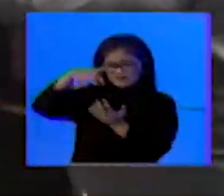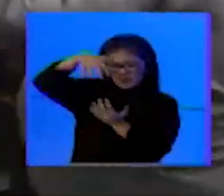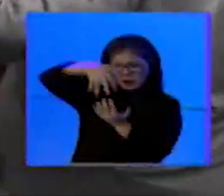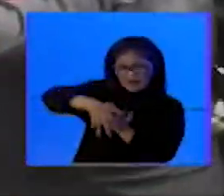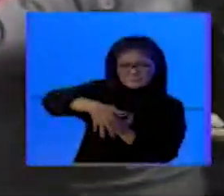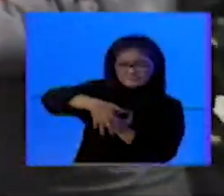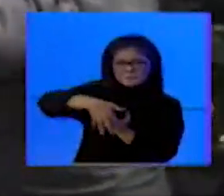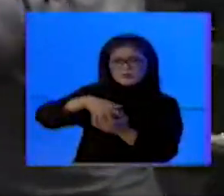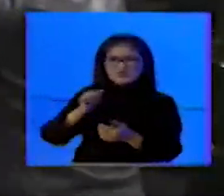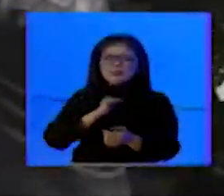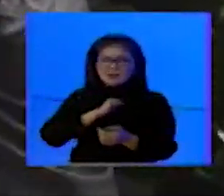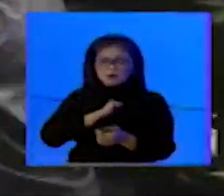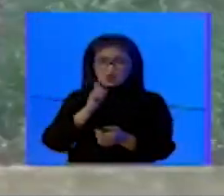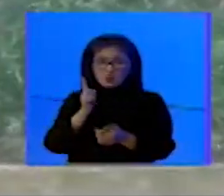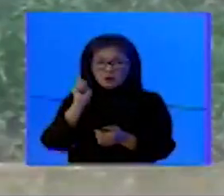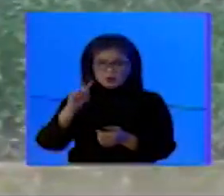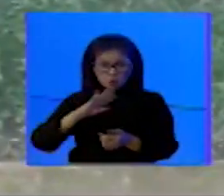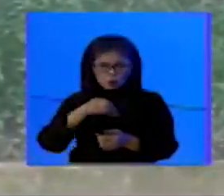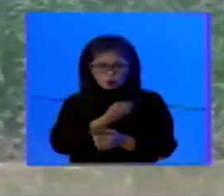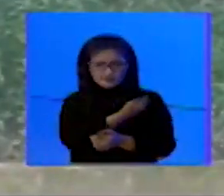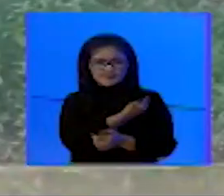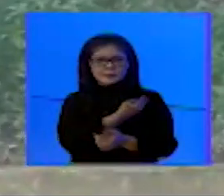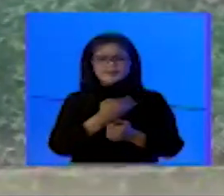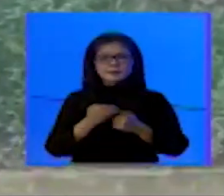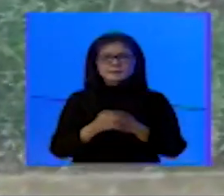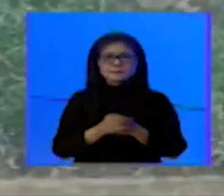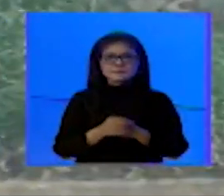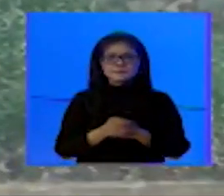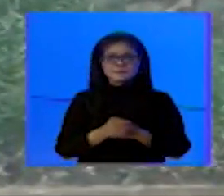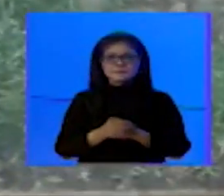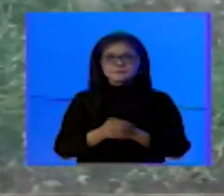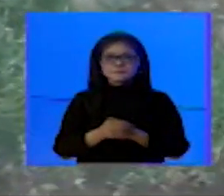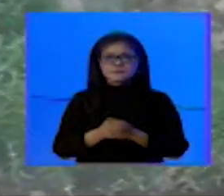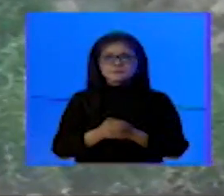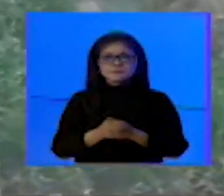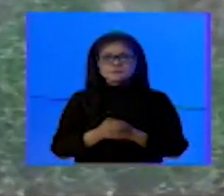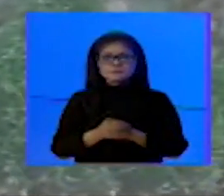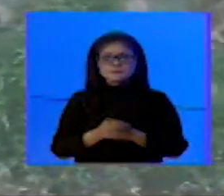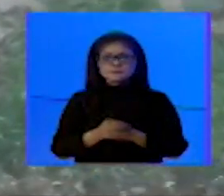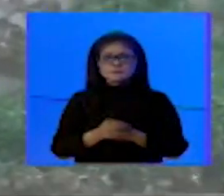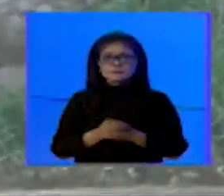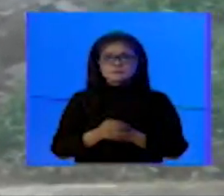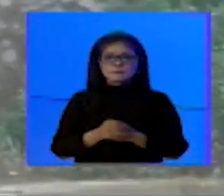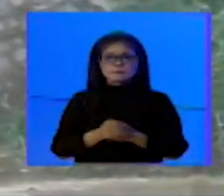dengan manusia dan mengakibatkan korban. Dari Pangkal Pinang, Bangka Belitung, Haryanto iNews melaporkan. Terima kasih, Pak.